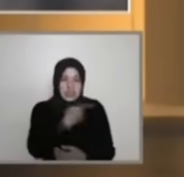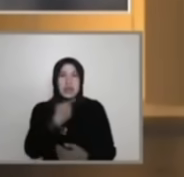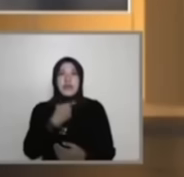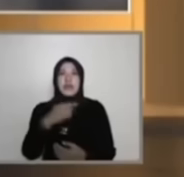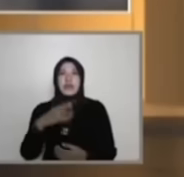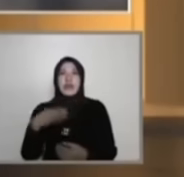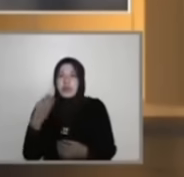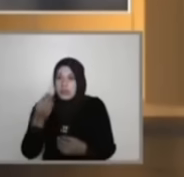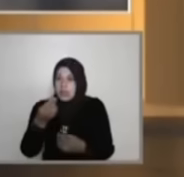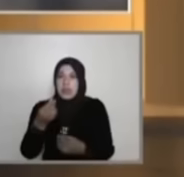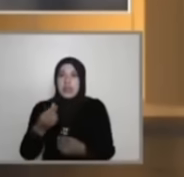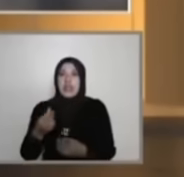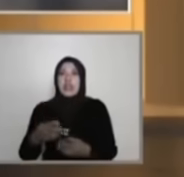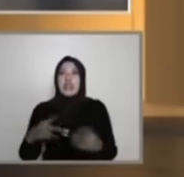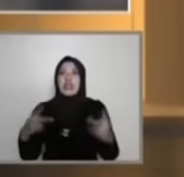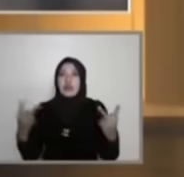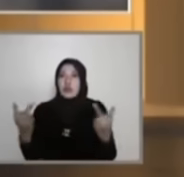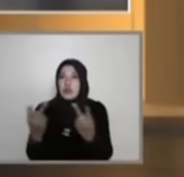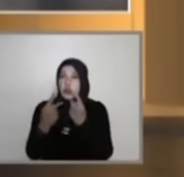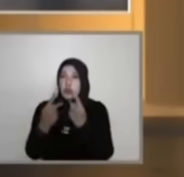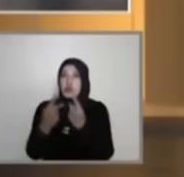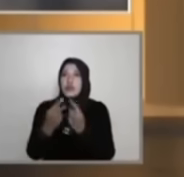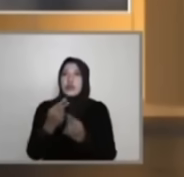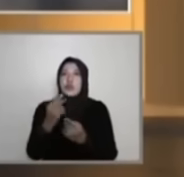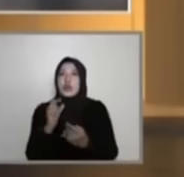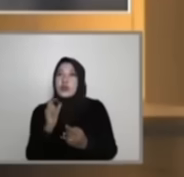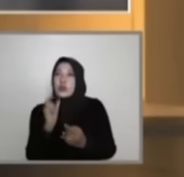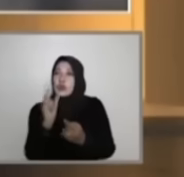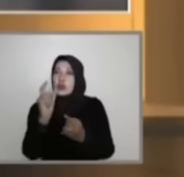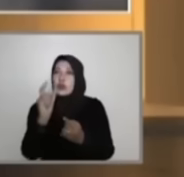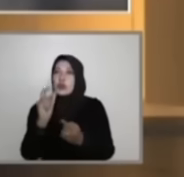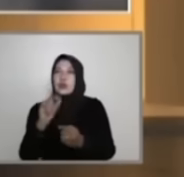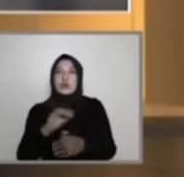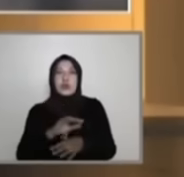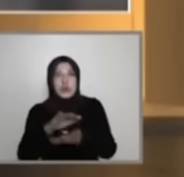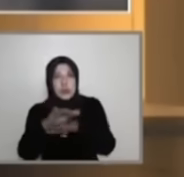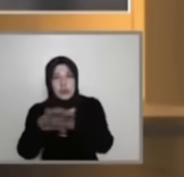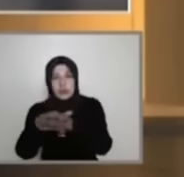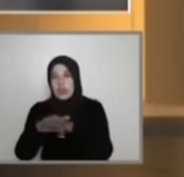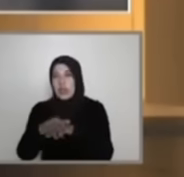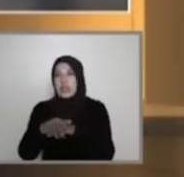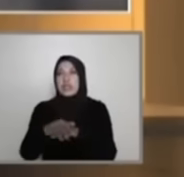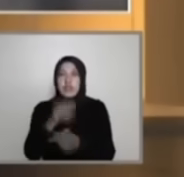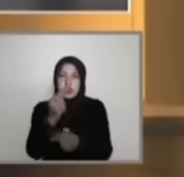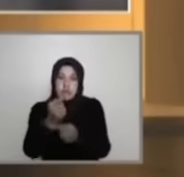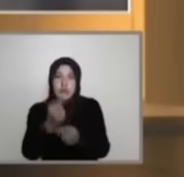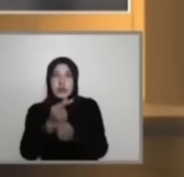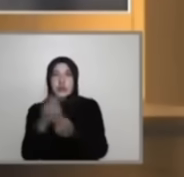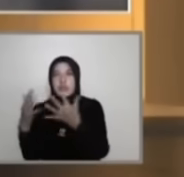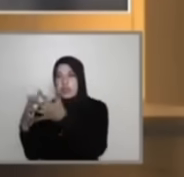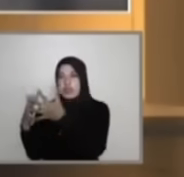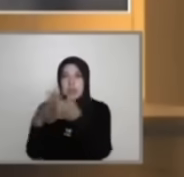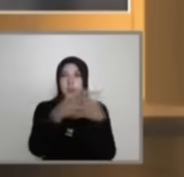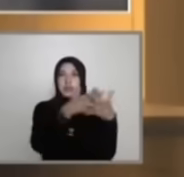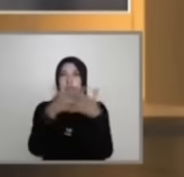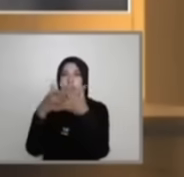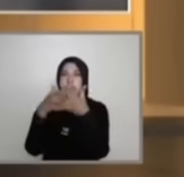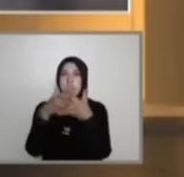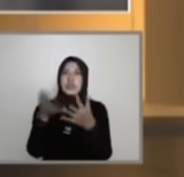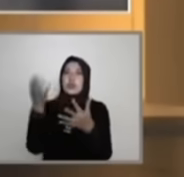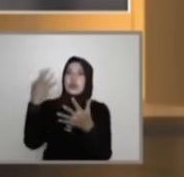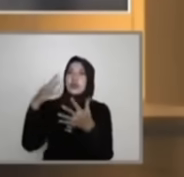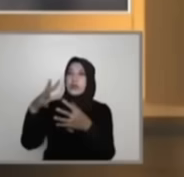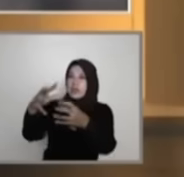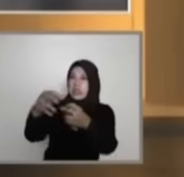menyiapkan anggaran khusus untuk khusus kepada guru di balai pengajian sebagaimana